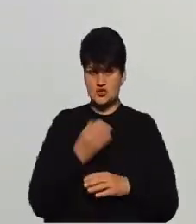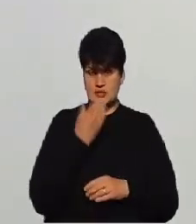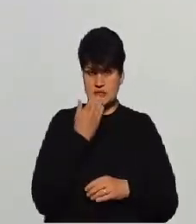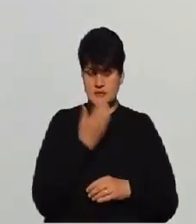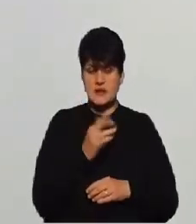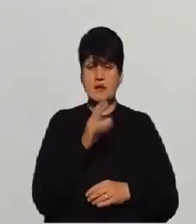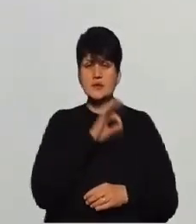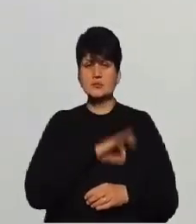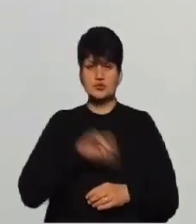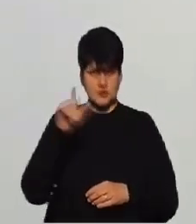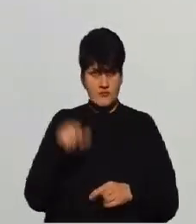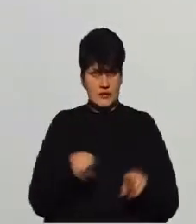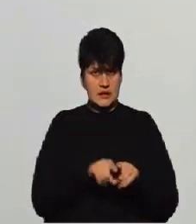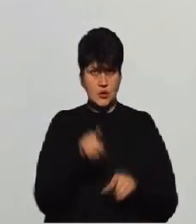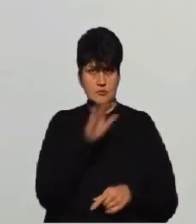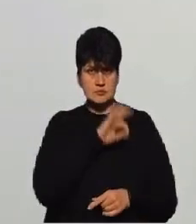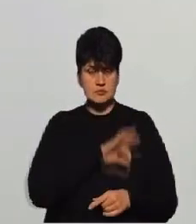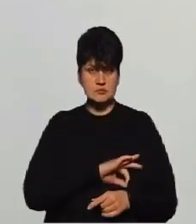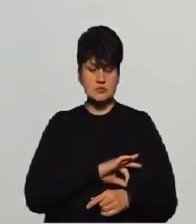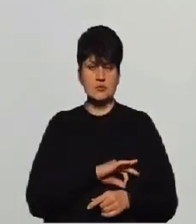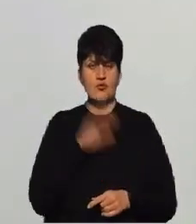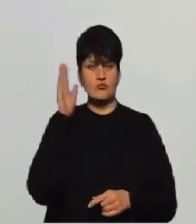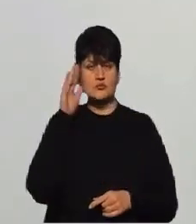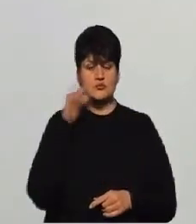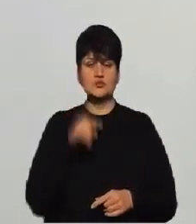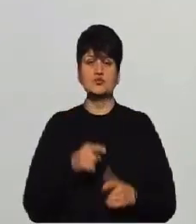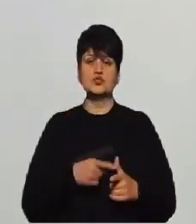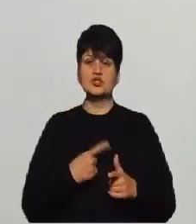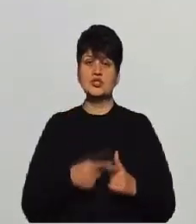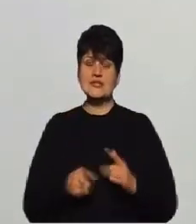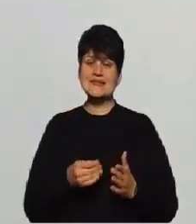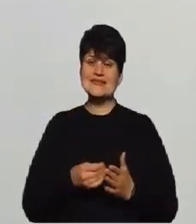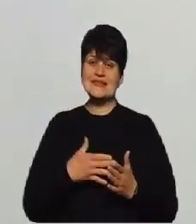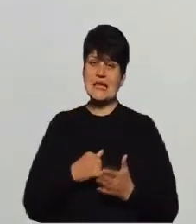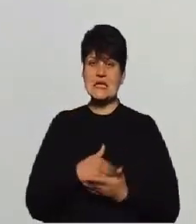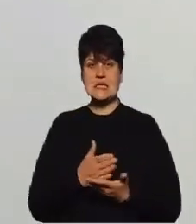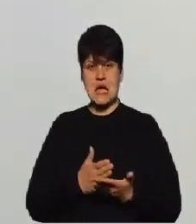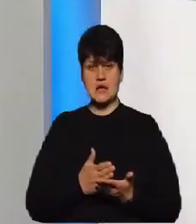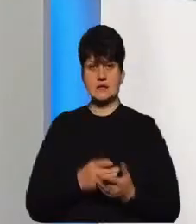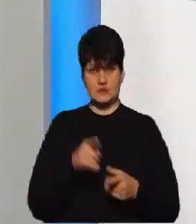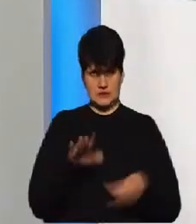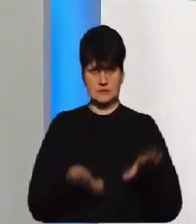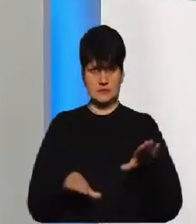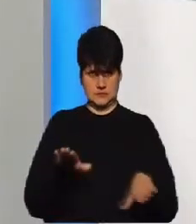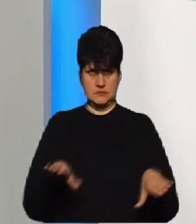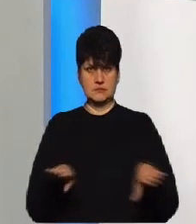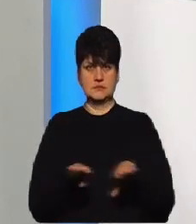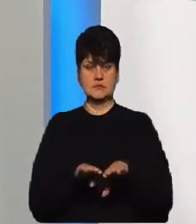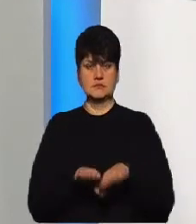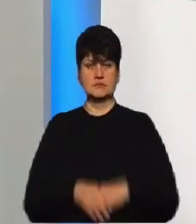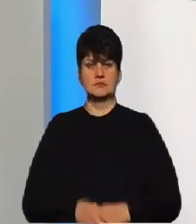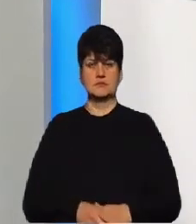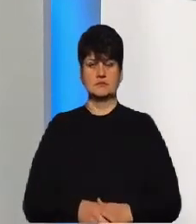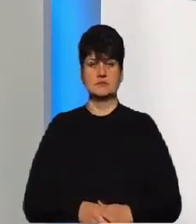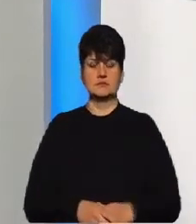адже ви також споживач цієї води. Чи ціна і якість, вони збалансовані у нас? Ну, я ж говорив,